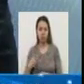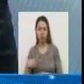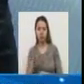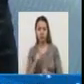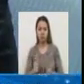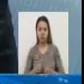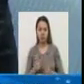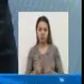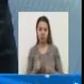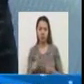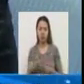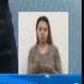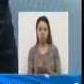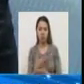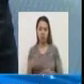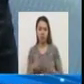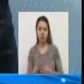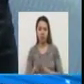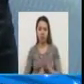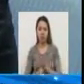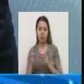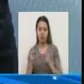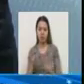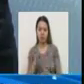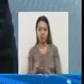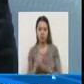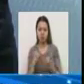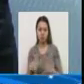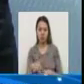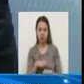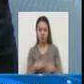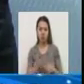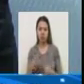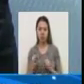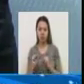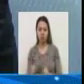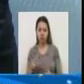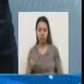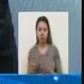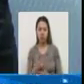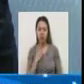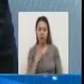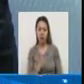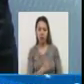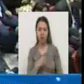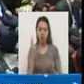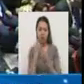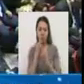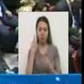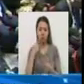жанталаса қаруланудың жаңа толқынын туындау қаупі бар. Осыған орай халықаралық қоғамдастық жаңа әскери және